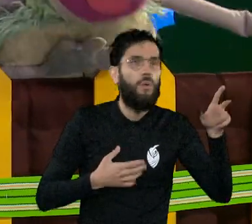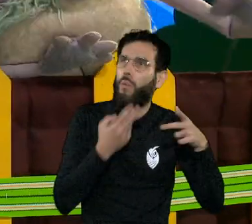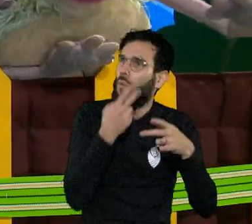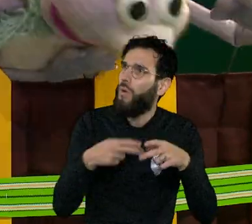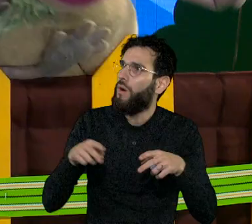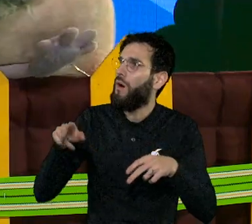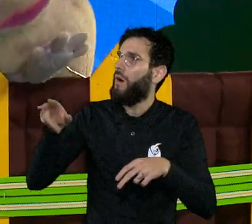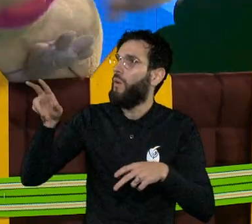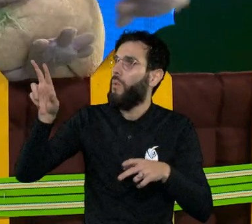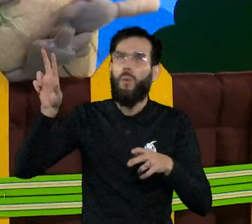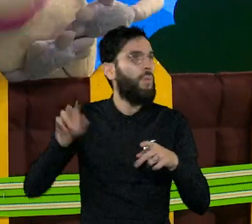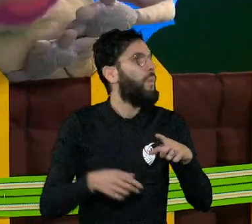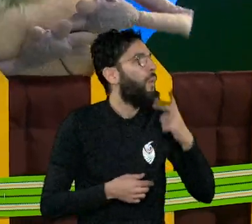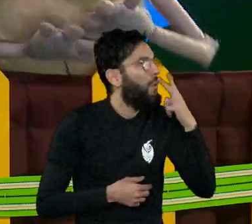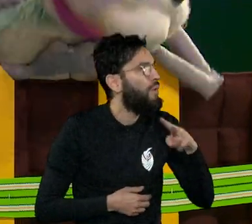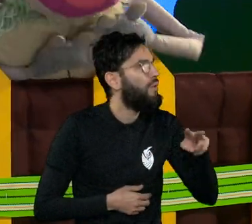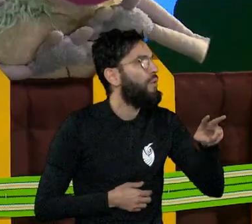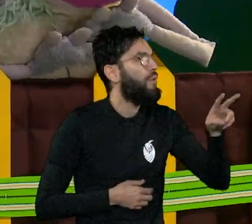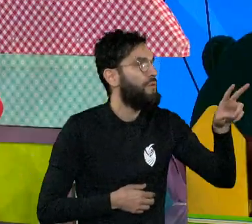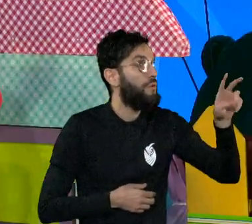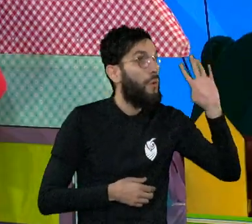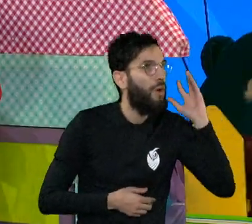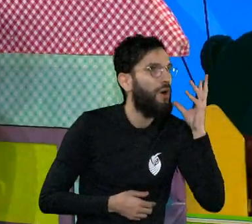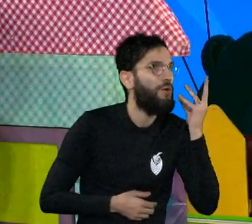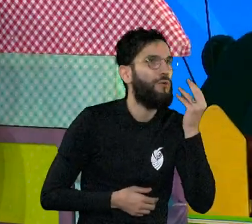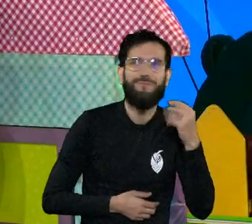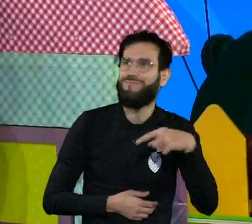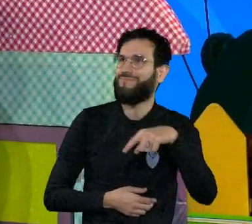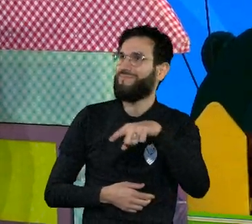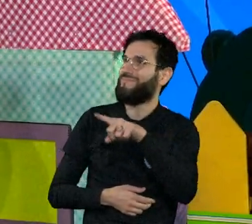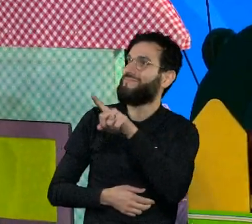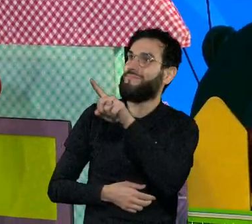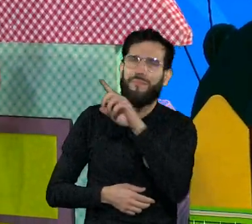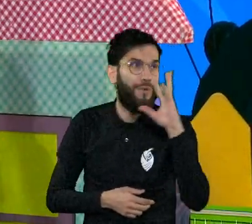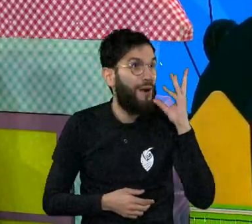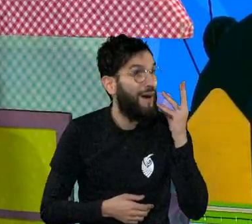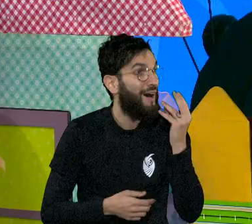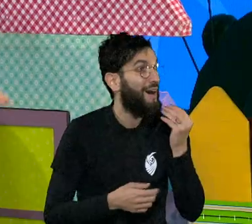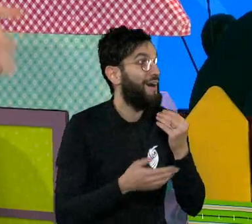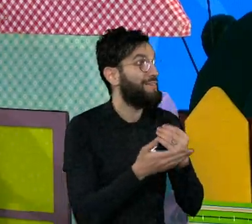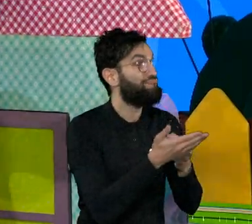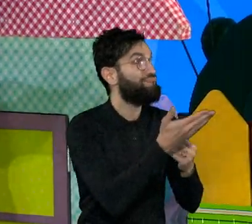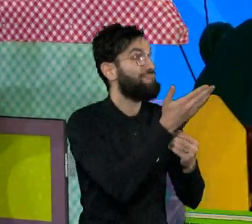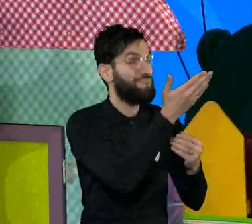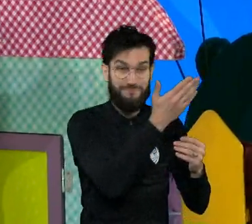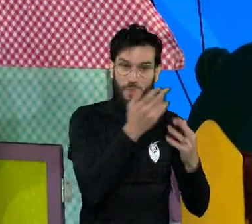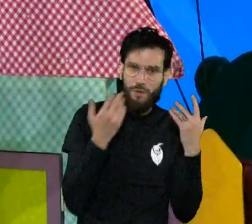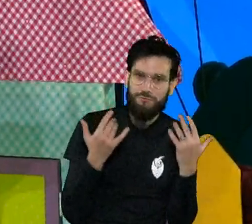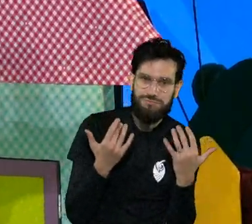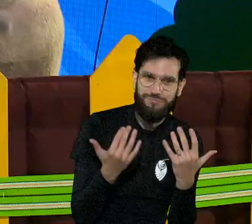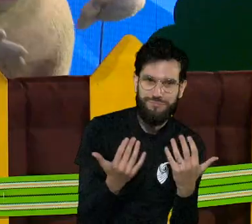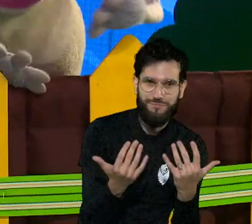stačí, pretože v prírode tam sa nik nemračí. Tráva je